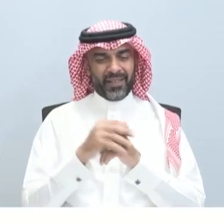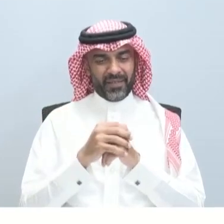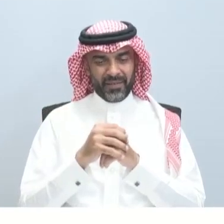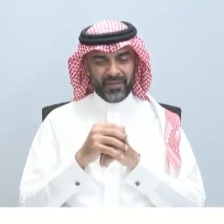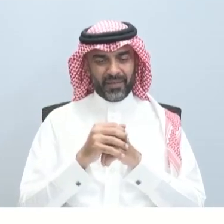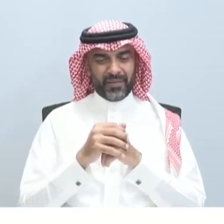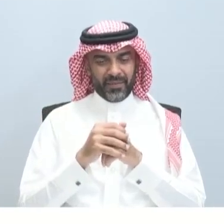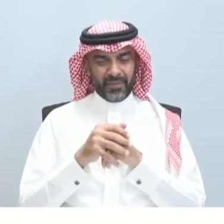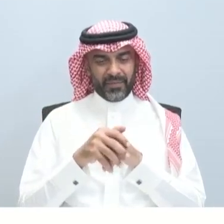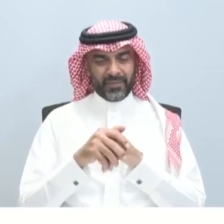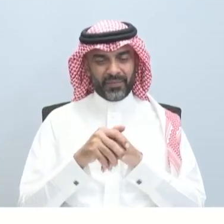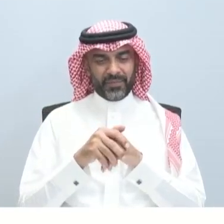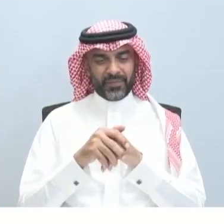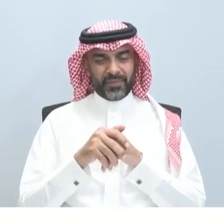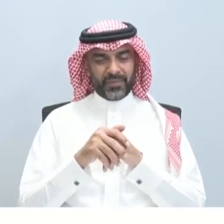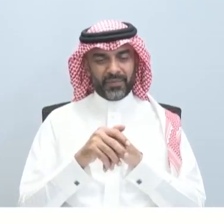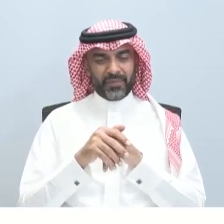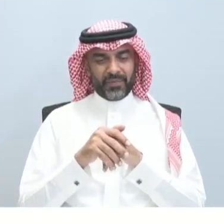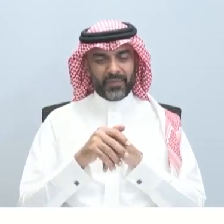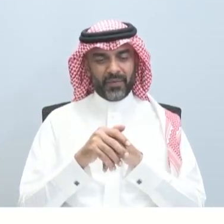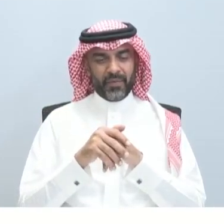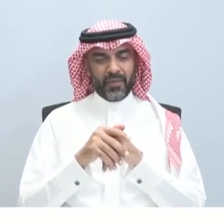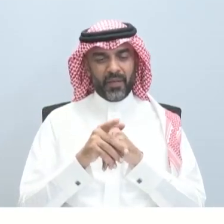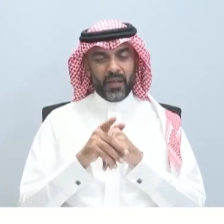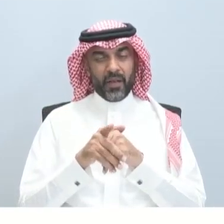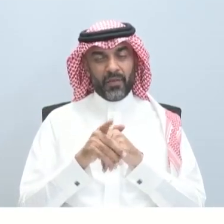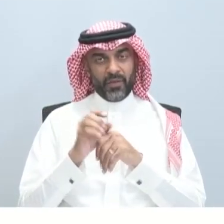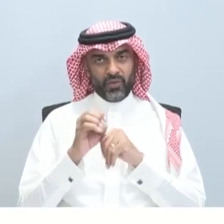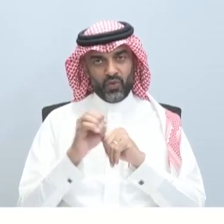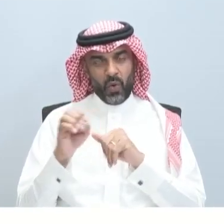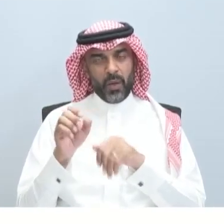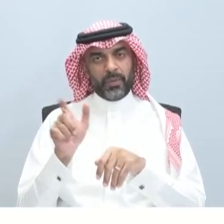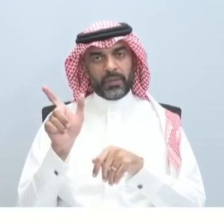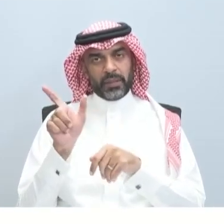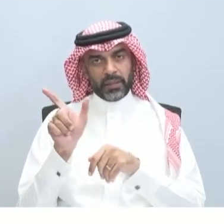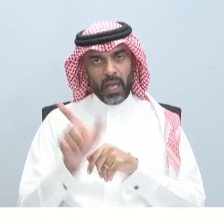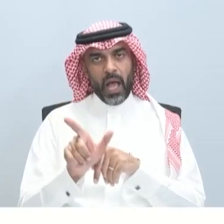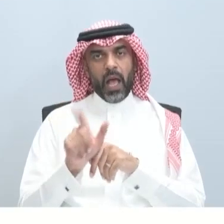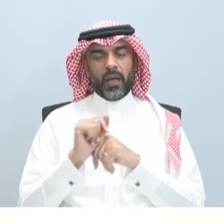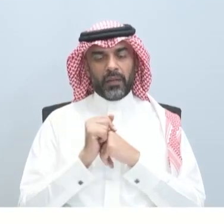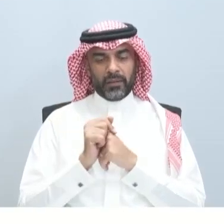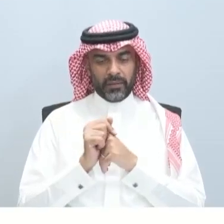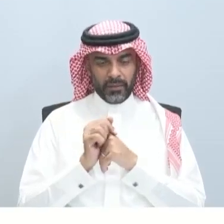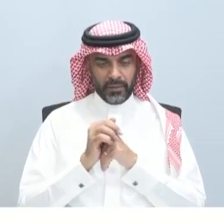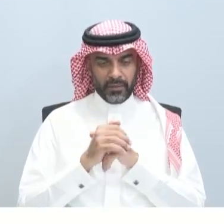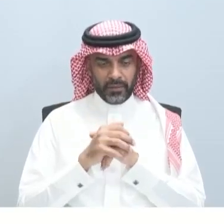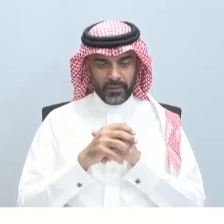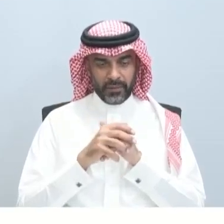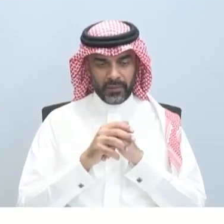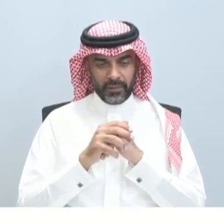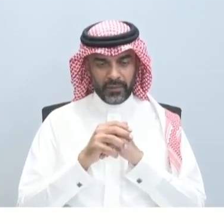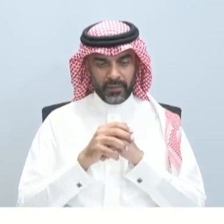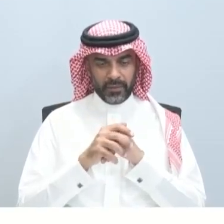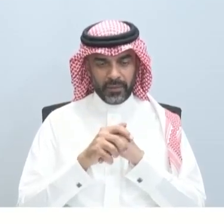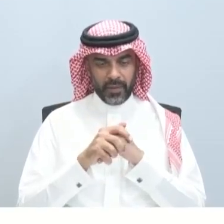مترين لذا فان الاجابه معقوله وبما ان اثنان وسبعه اجزاء من مئه مضافا